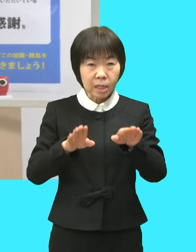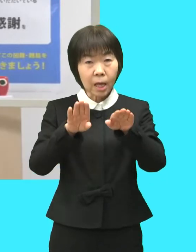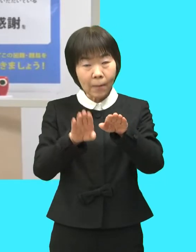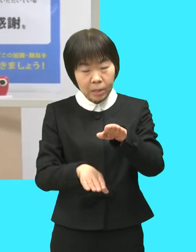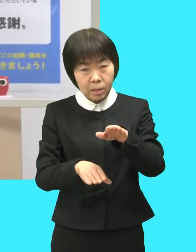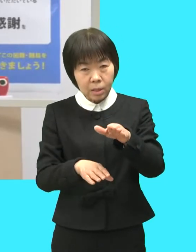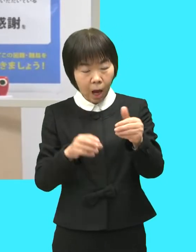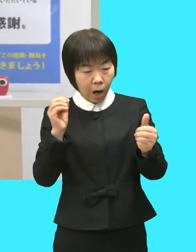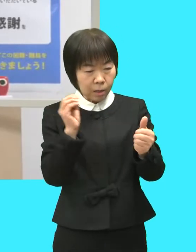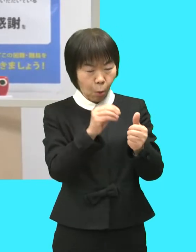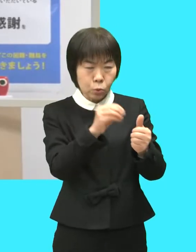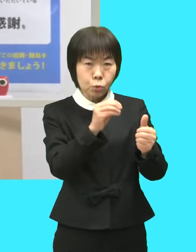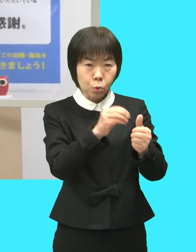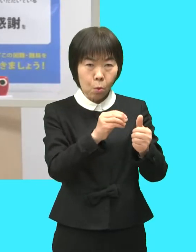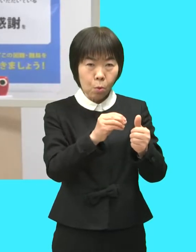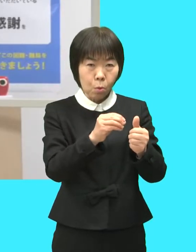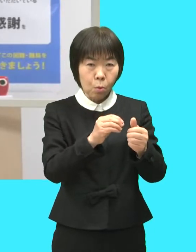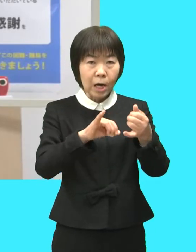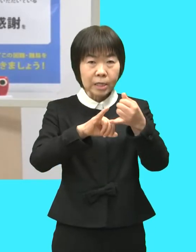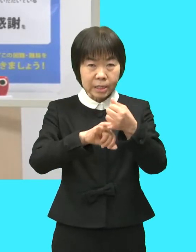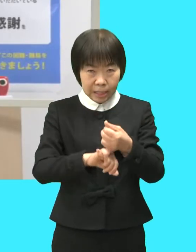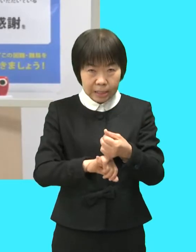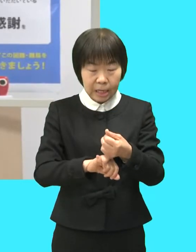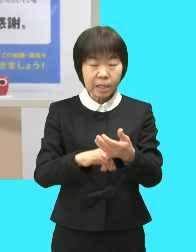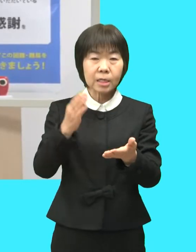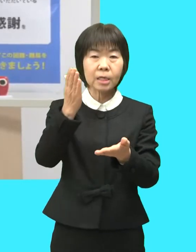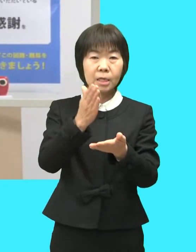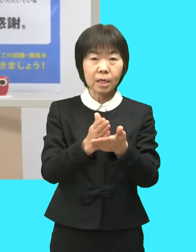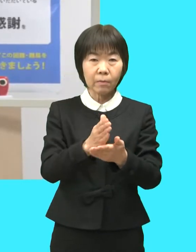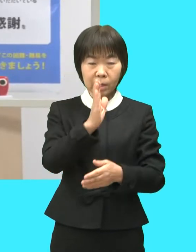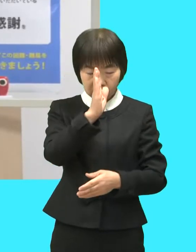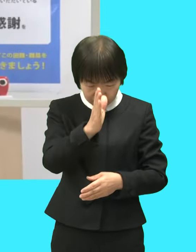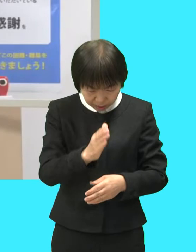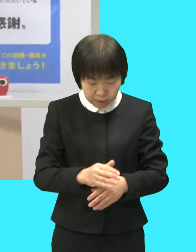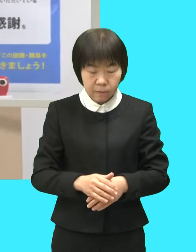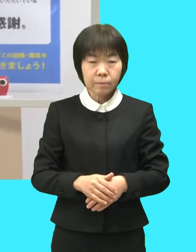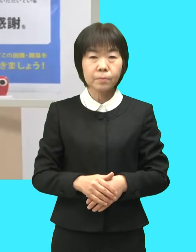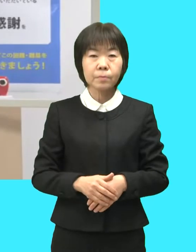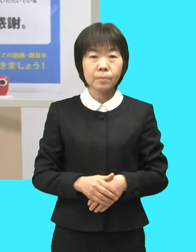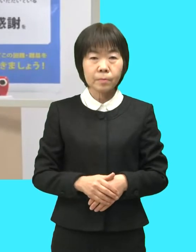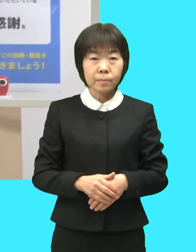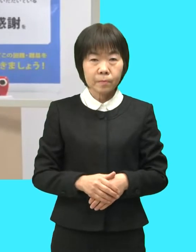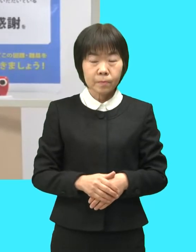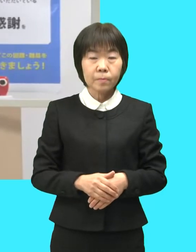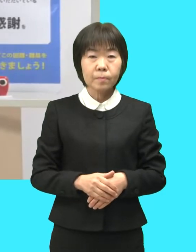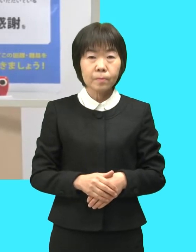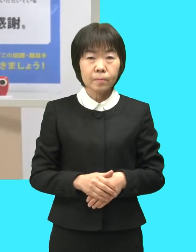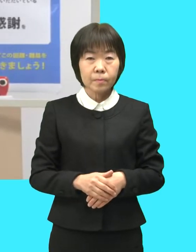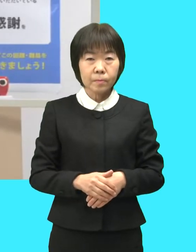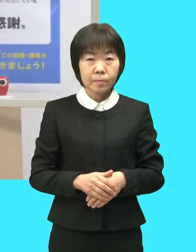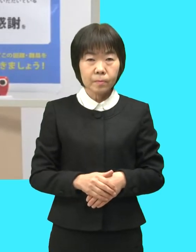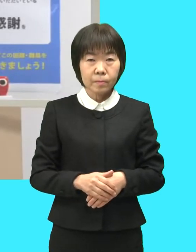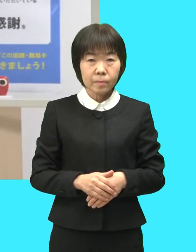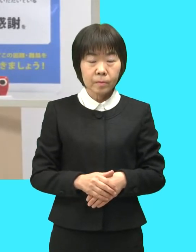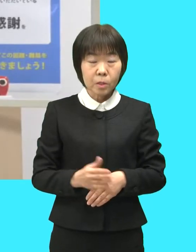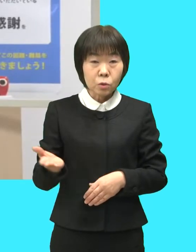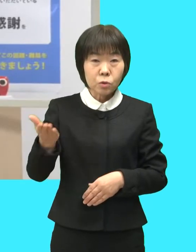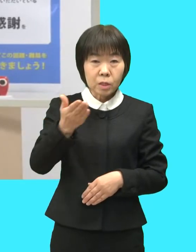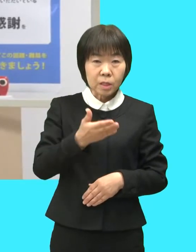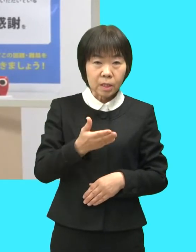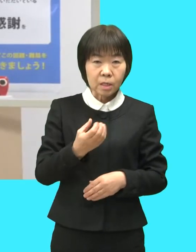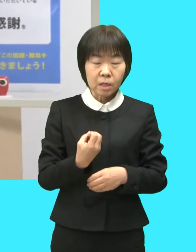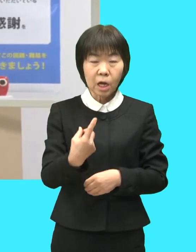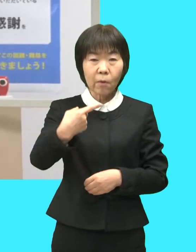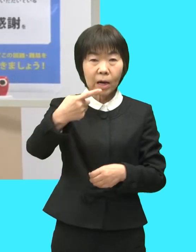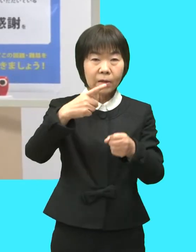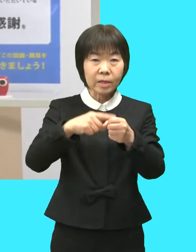や誹謗中傷等は絶対になさらないようお願いいたします。次に、令